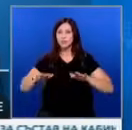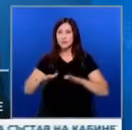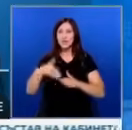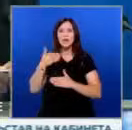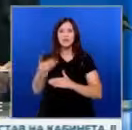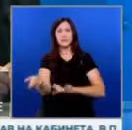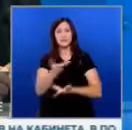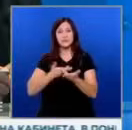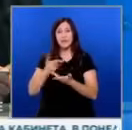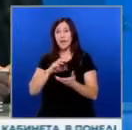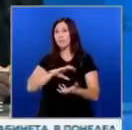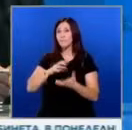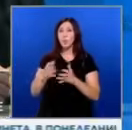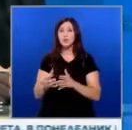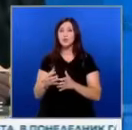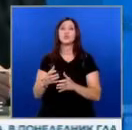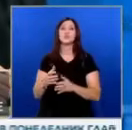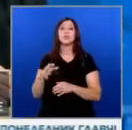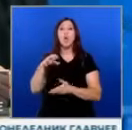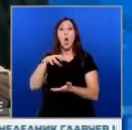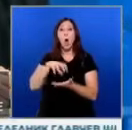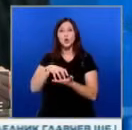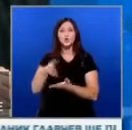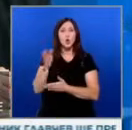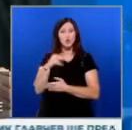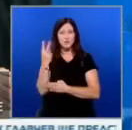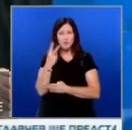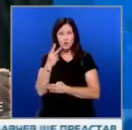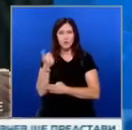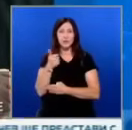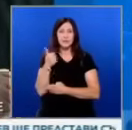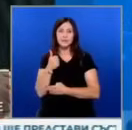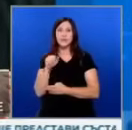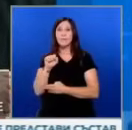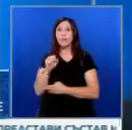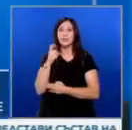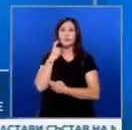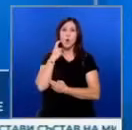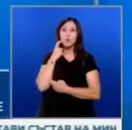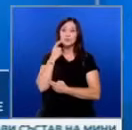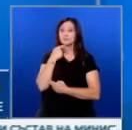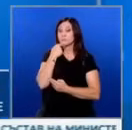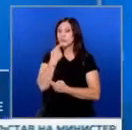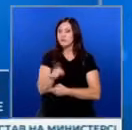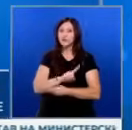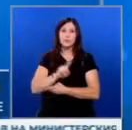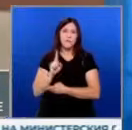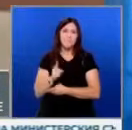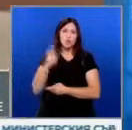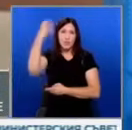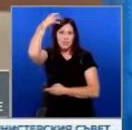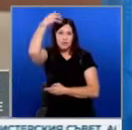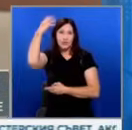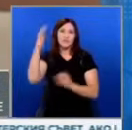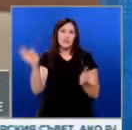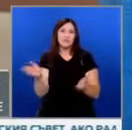ситуацията и след заседанията на политическите им органи. Но още във вторник лидерът на партията Бойко Борисов заяви, че не може държавата